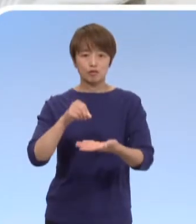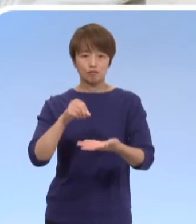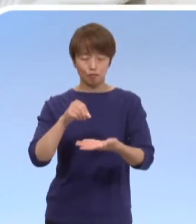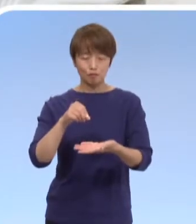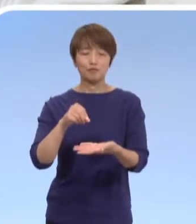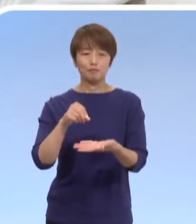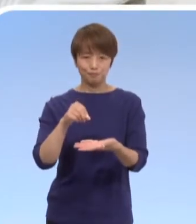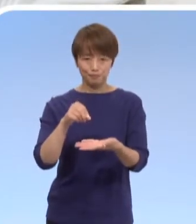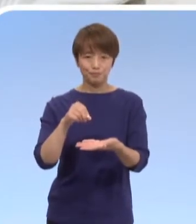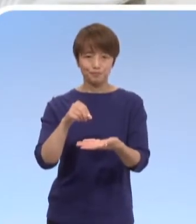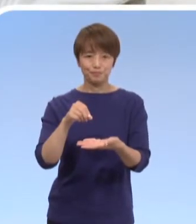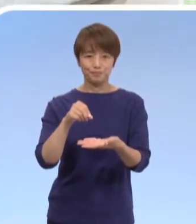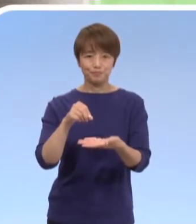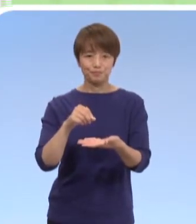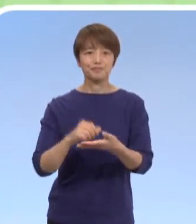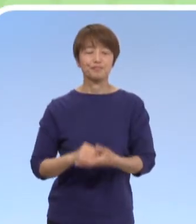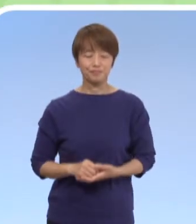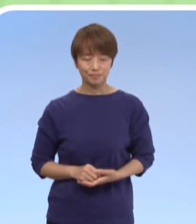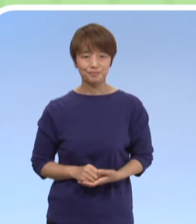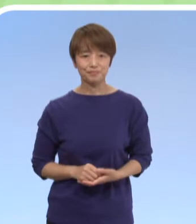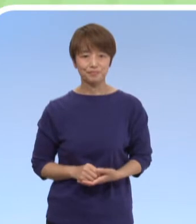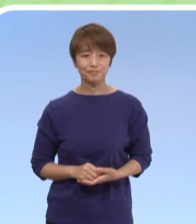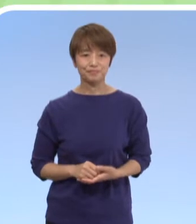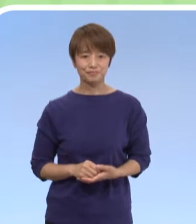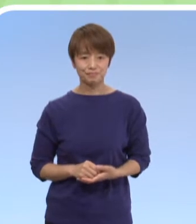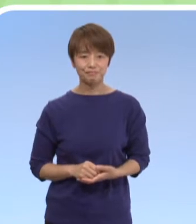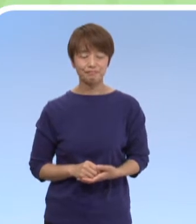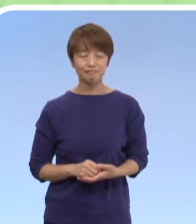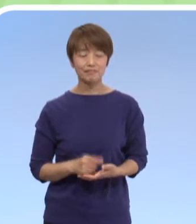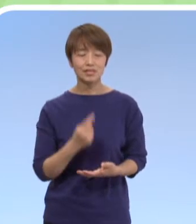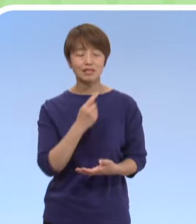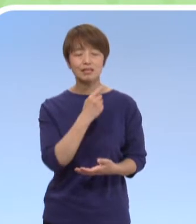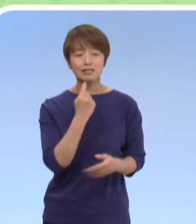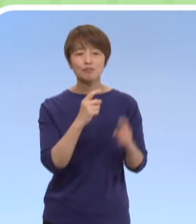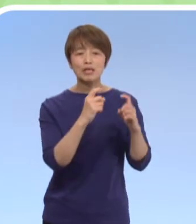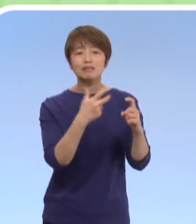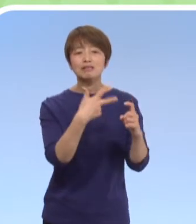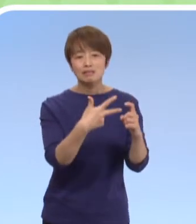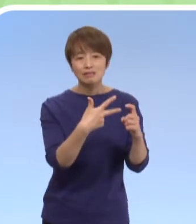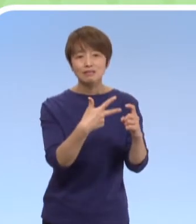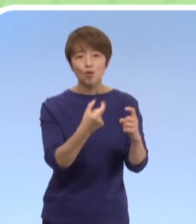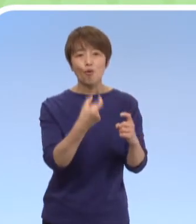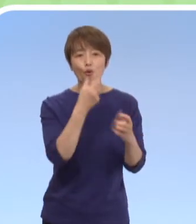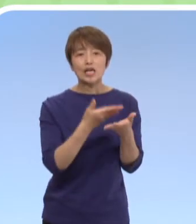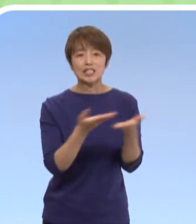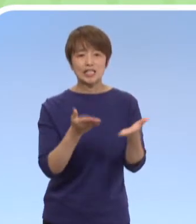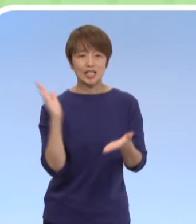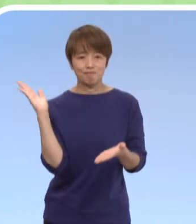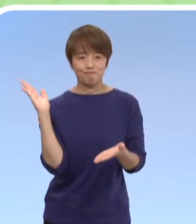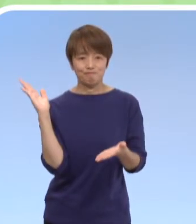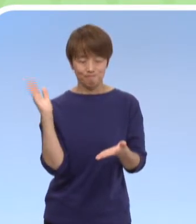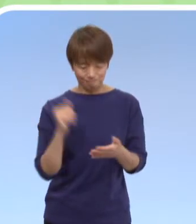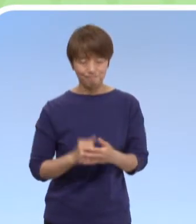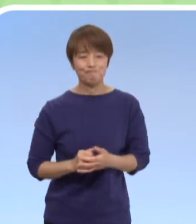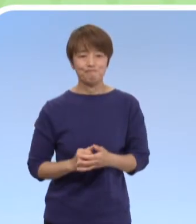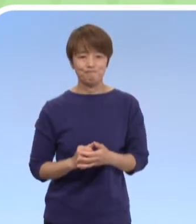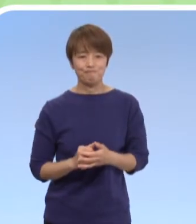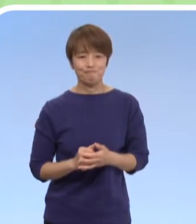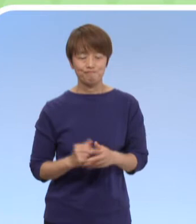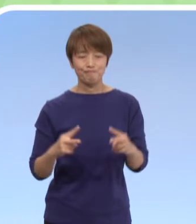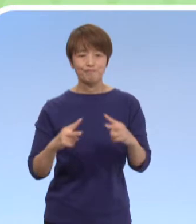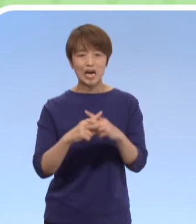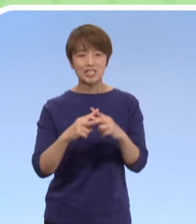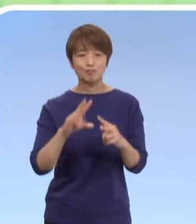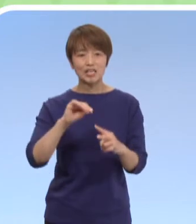ここで番組からプレゼントのお知らせです。姫路市にある福寿堂本店の針町のり8個